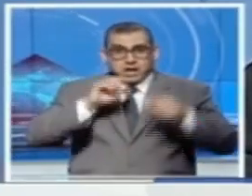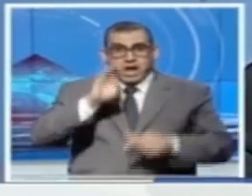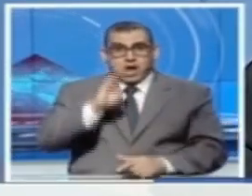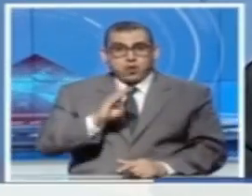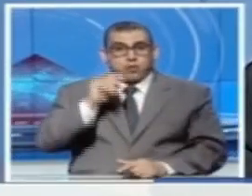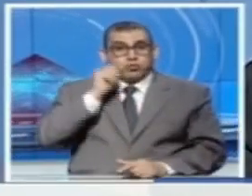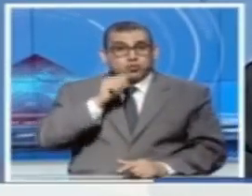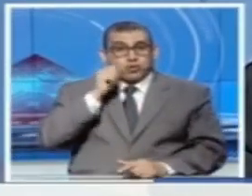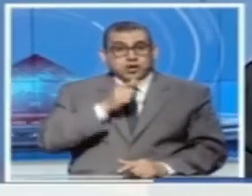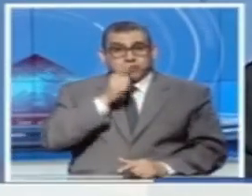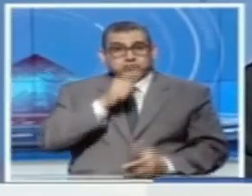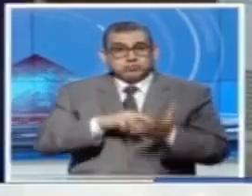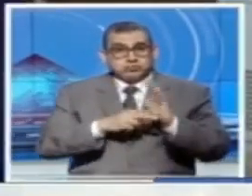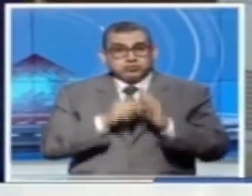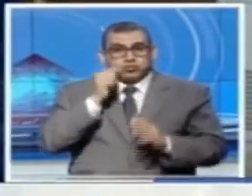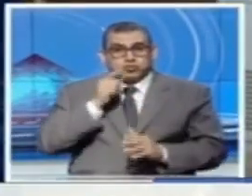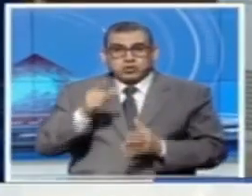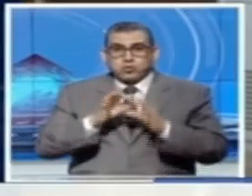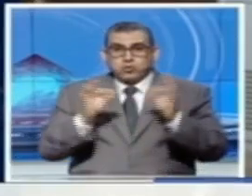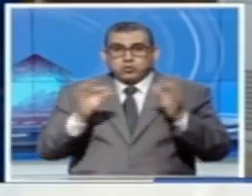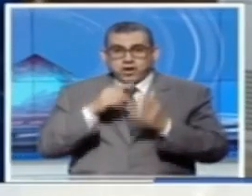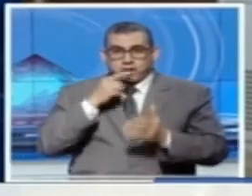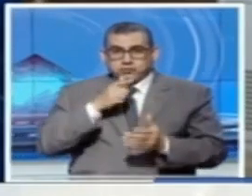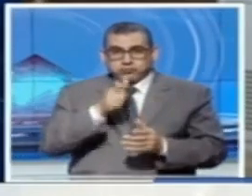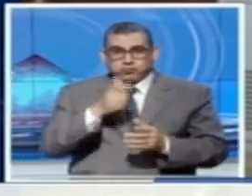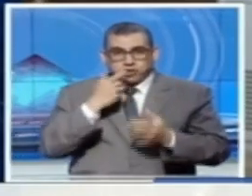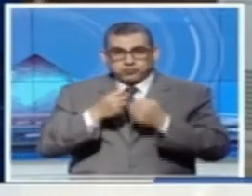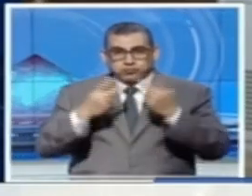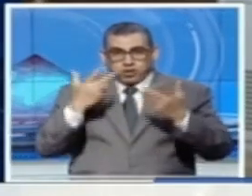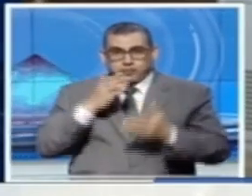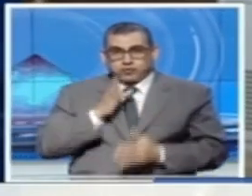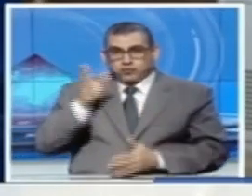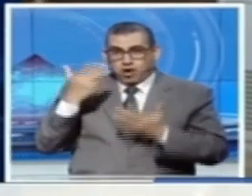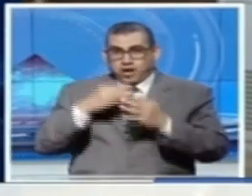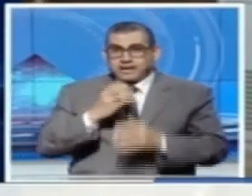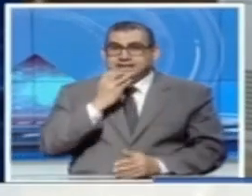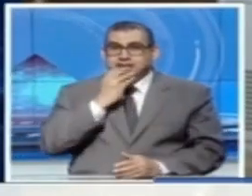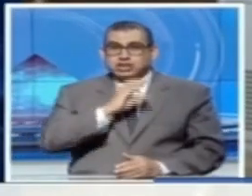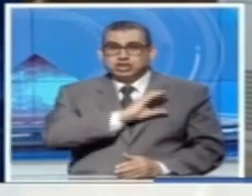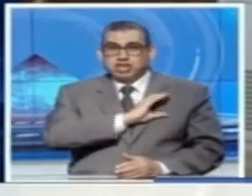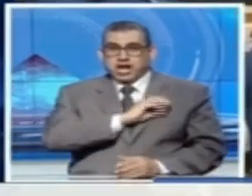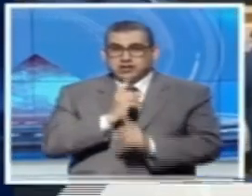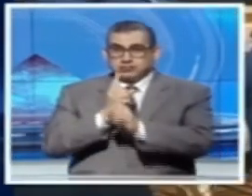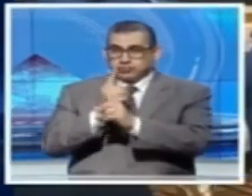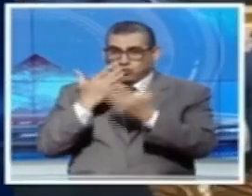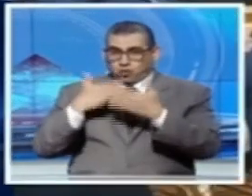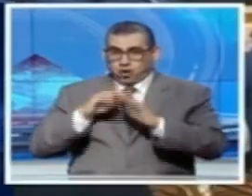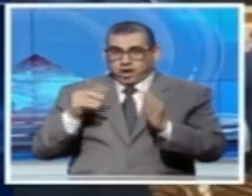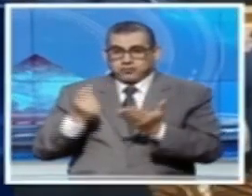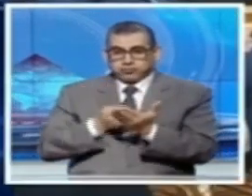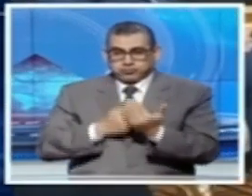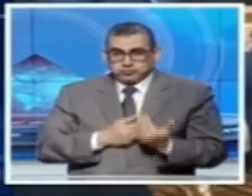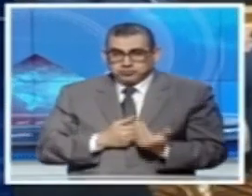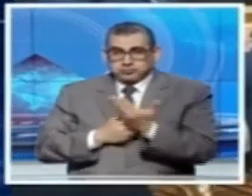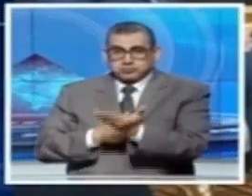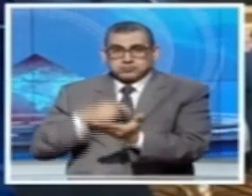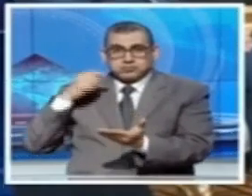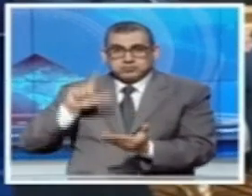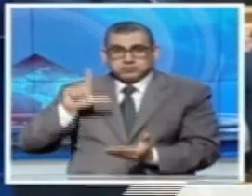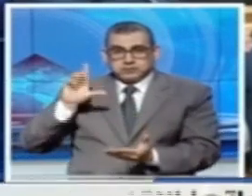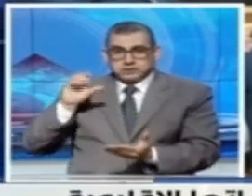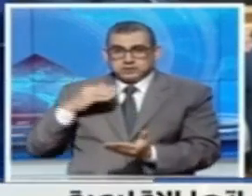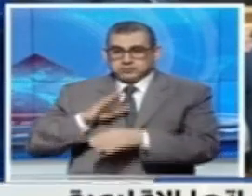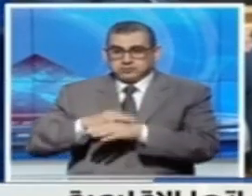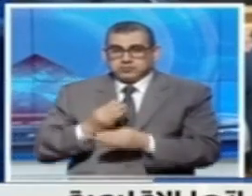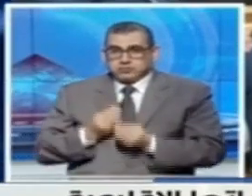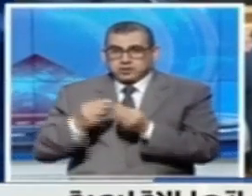السودان حول الوضع في السودان. جاء ذلك عقب ختام زيارته إلى العاصمة التشادية جمينة، حيث سلم رسالة من الرئيس